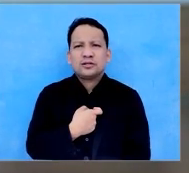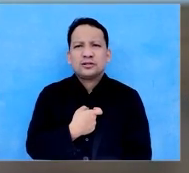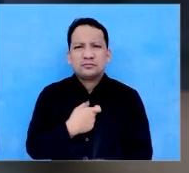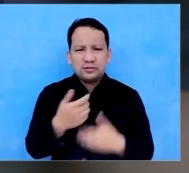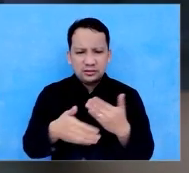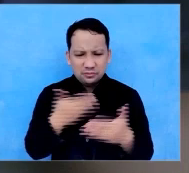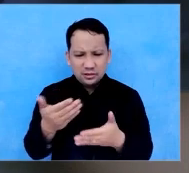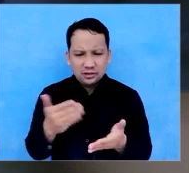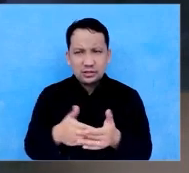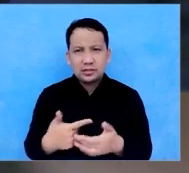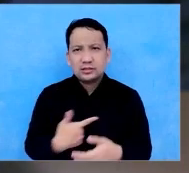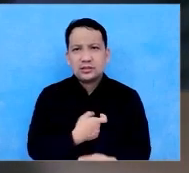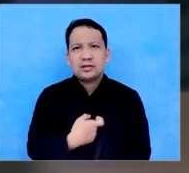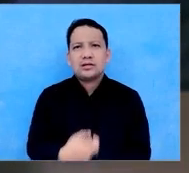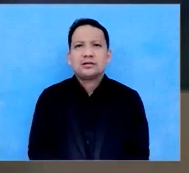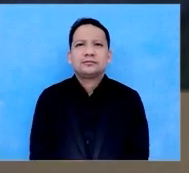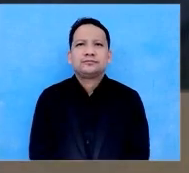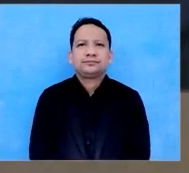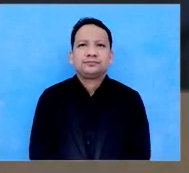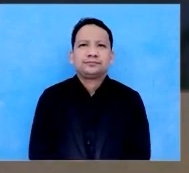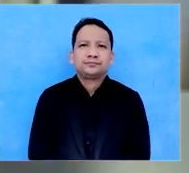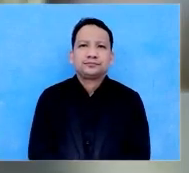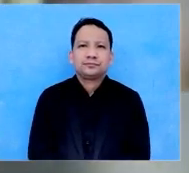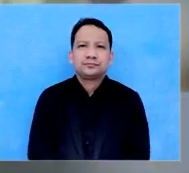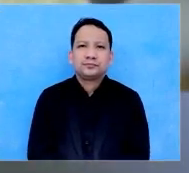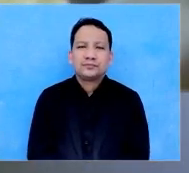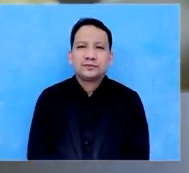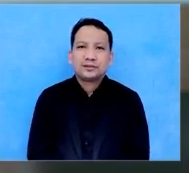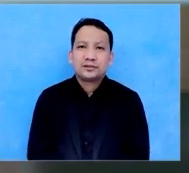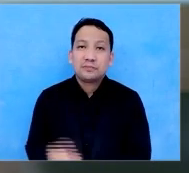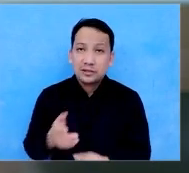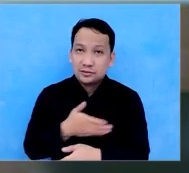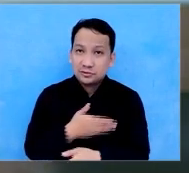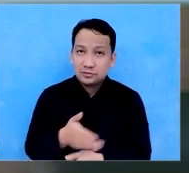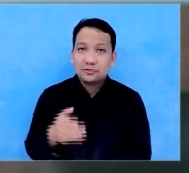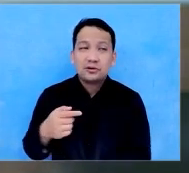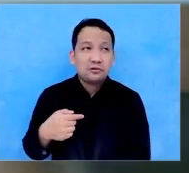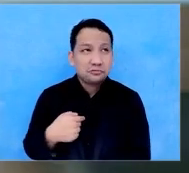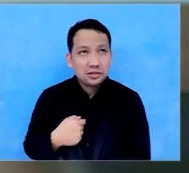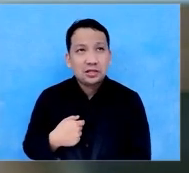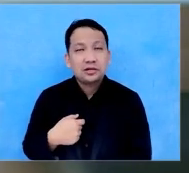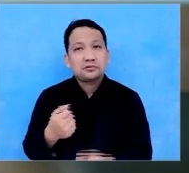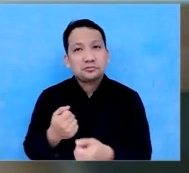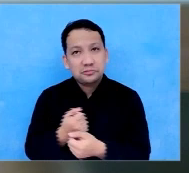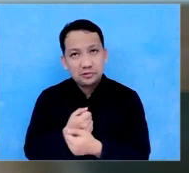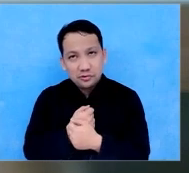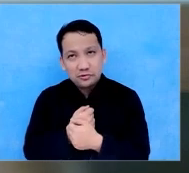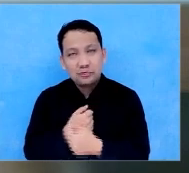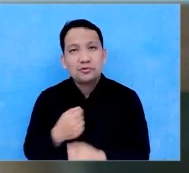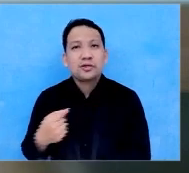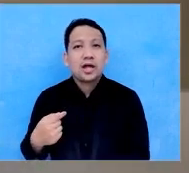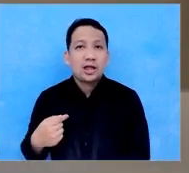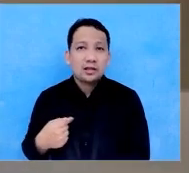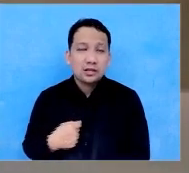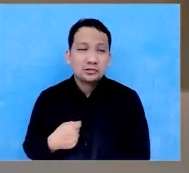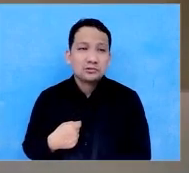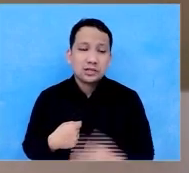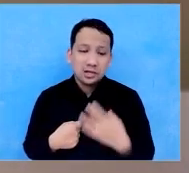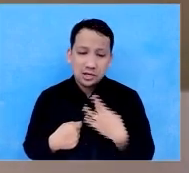lang sana ang iyong minahal. Ako na